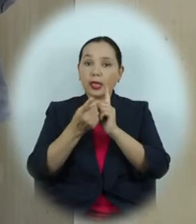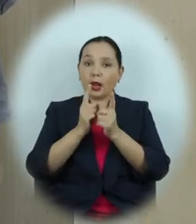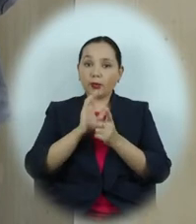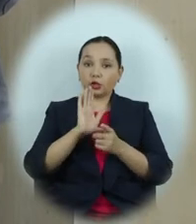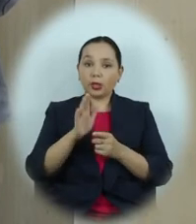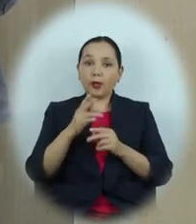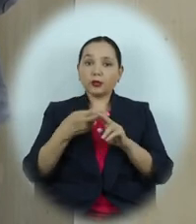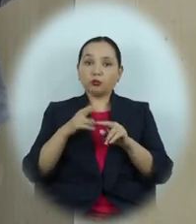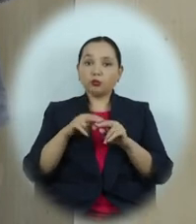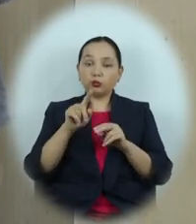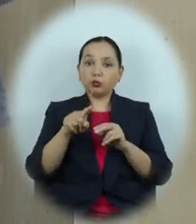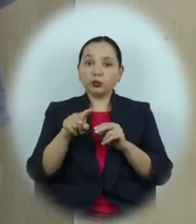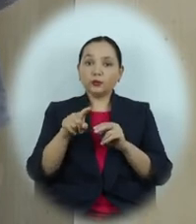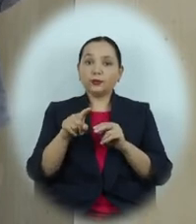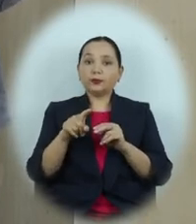almashtiramiz. Buni